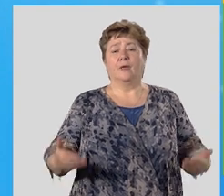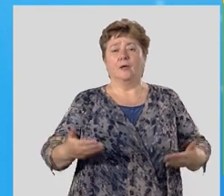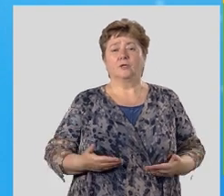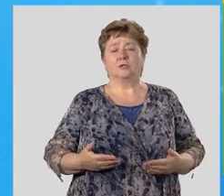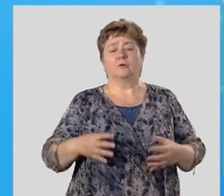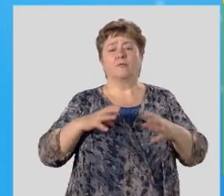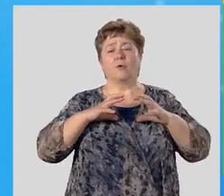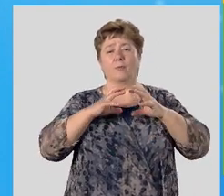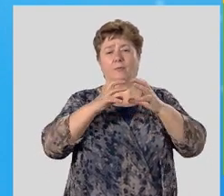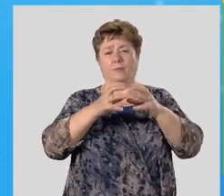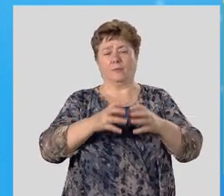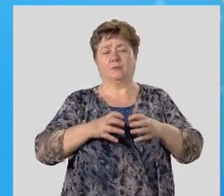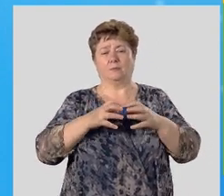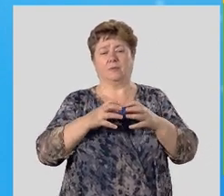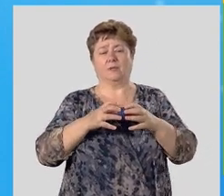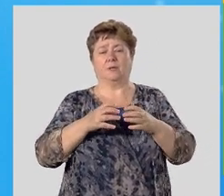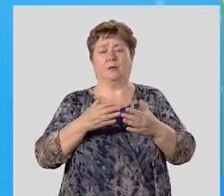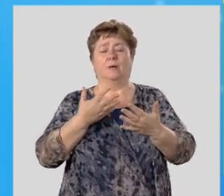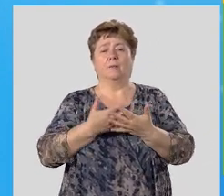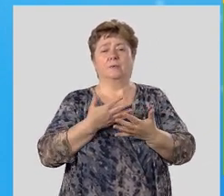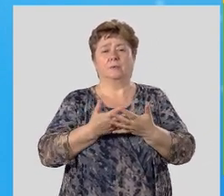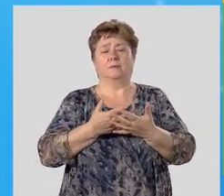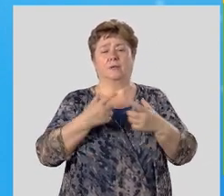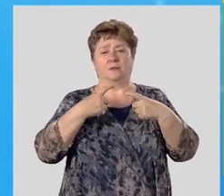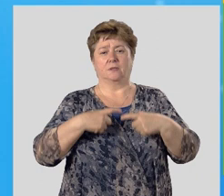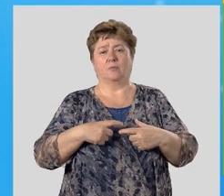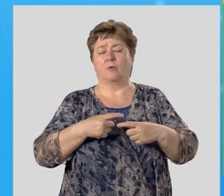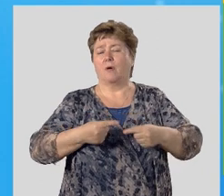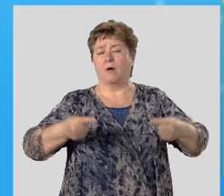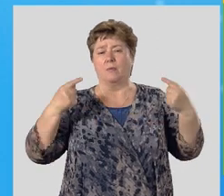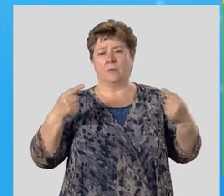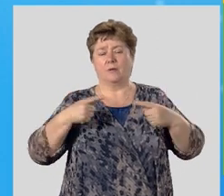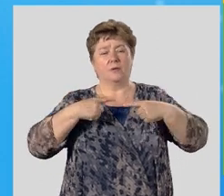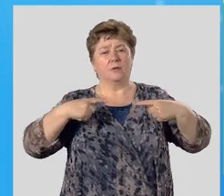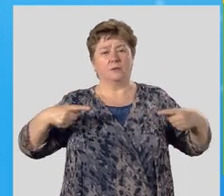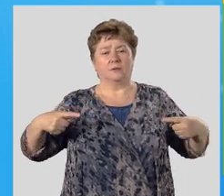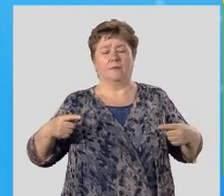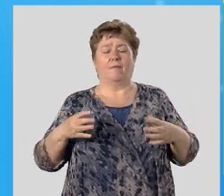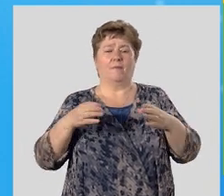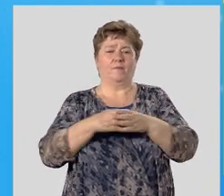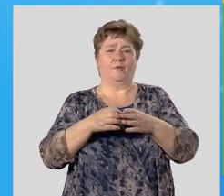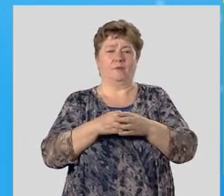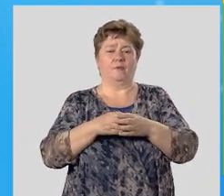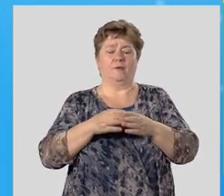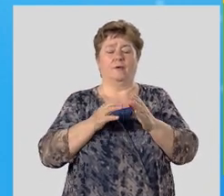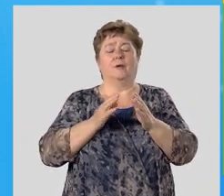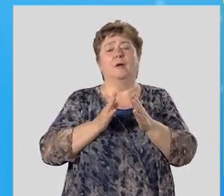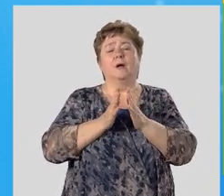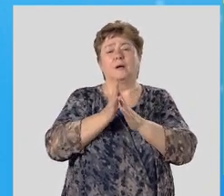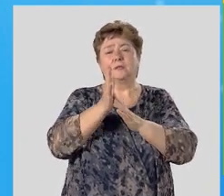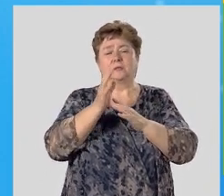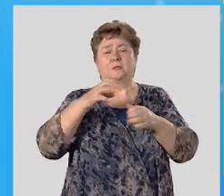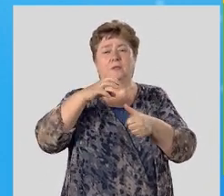Живой мир Земли представляет собой огромное разнообразие видов –